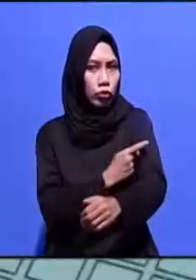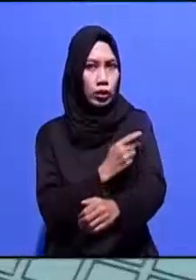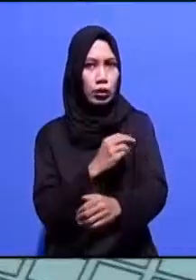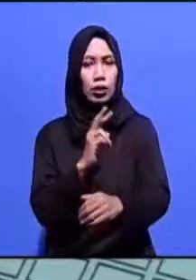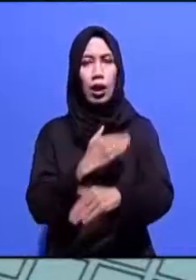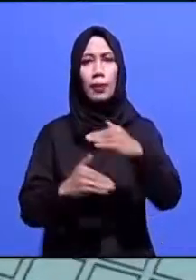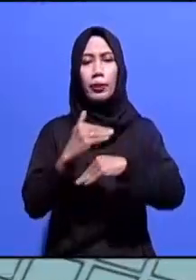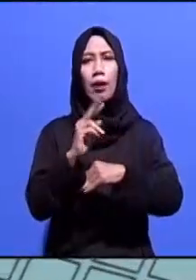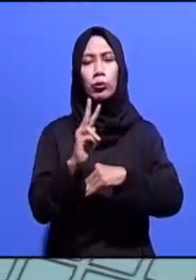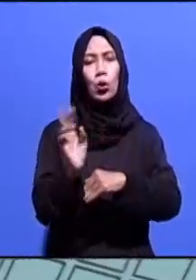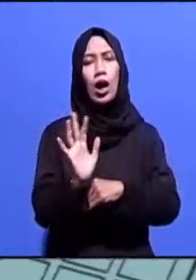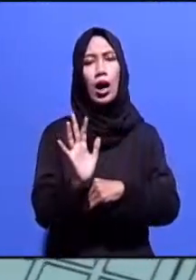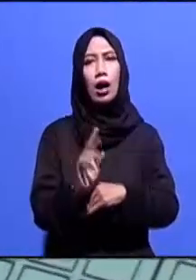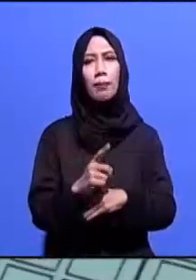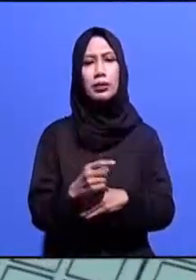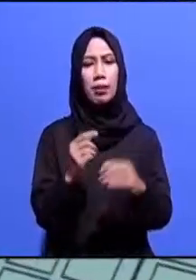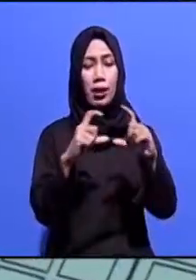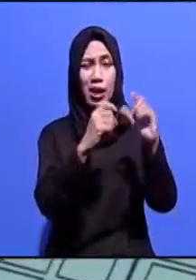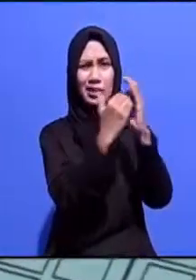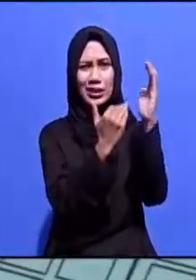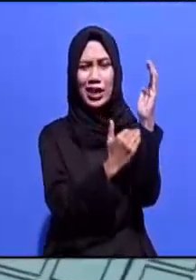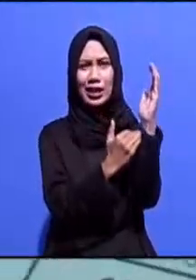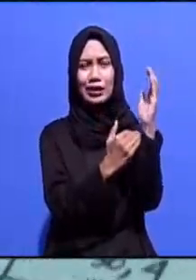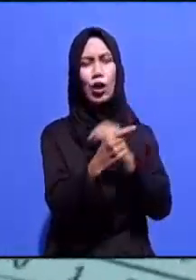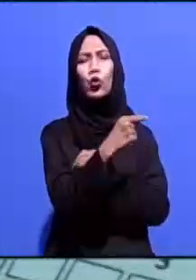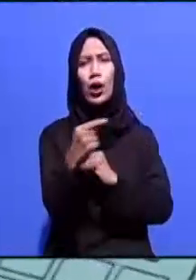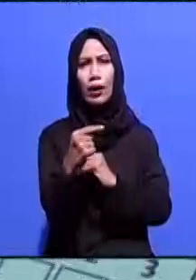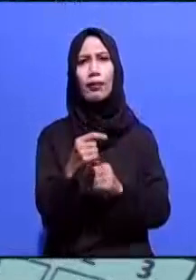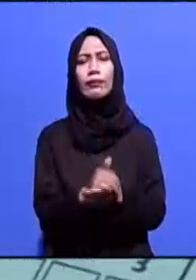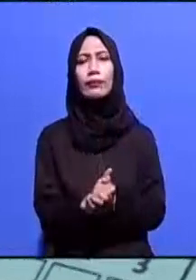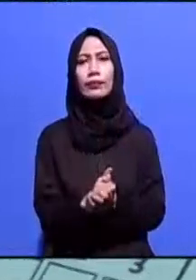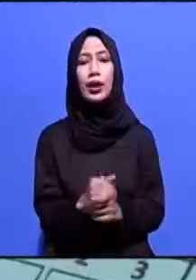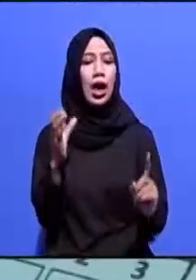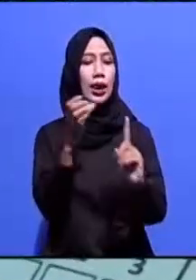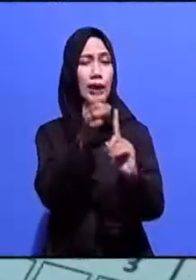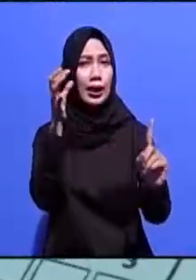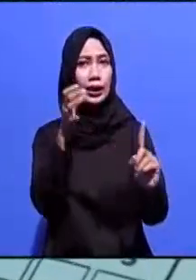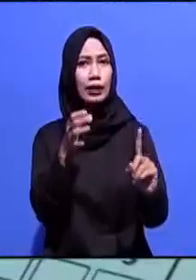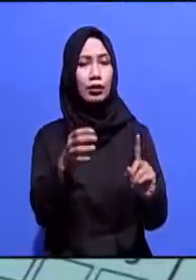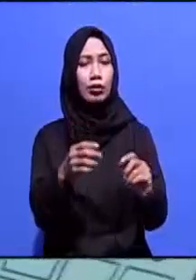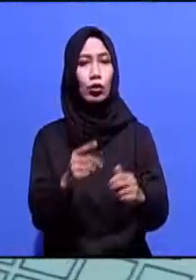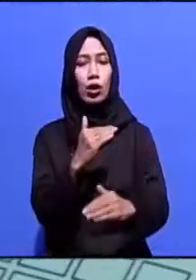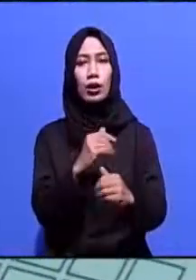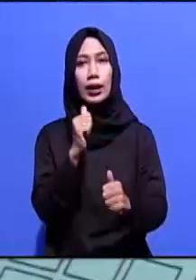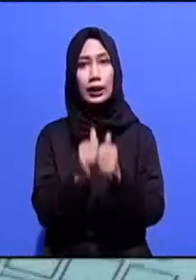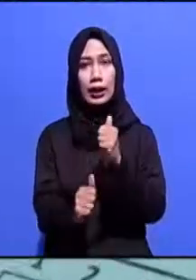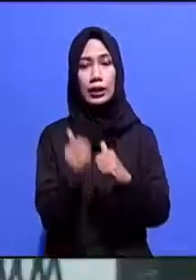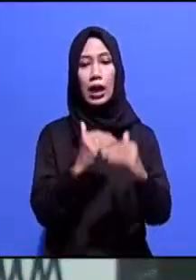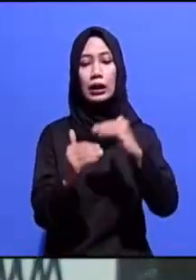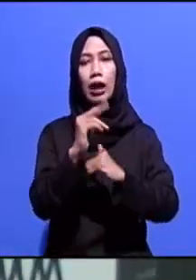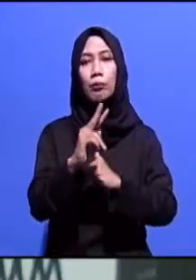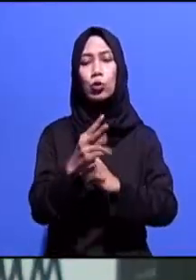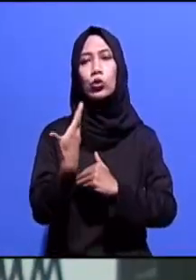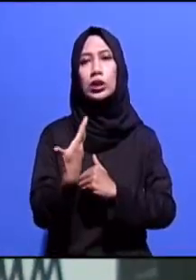dianggap tidak memenuhi persyaratan. Ditargetkan proses uji klinis tahap ketiga bisa diselesaikan pada bulan Maret 2021.